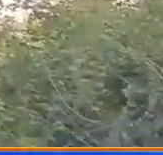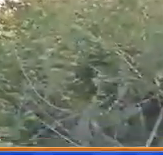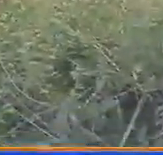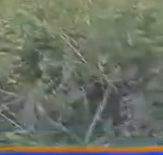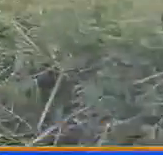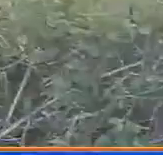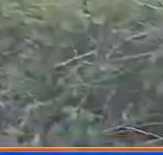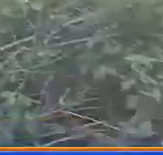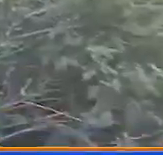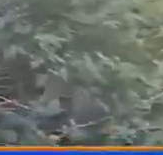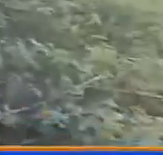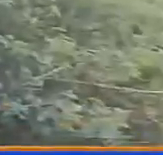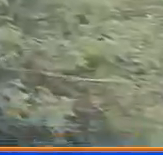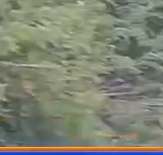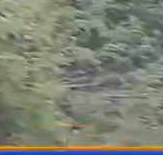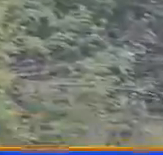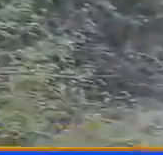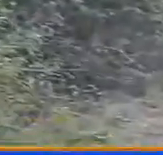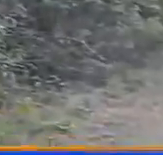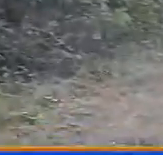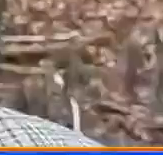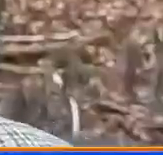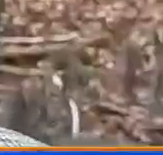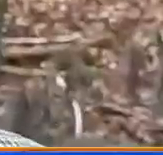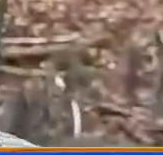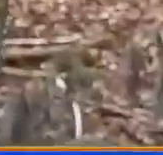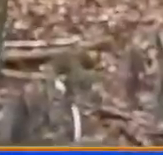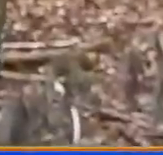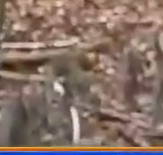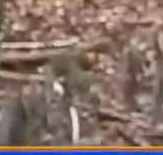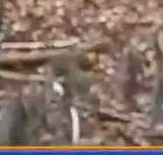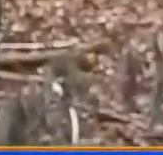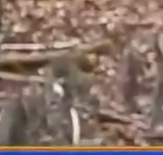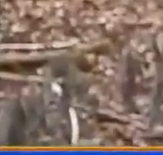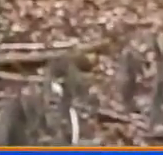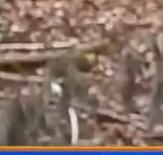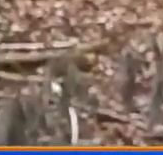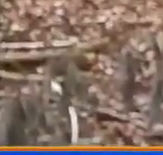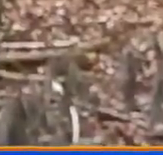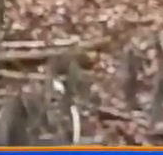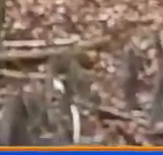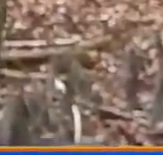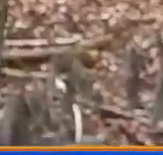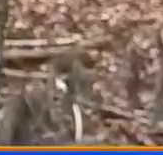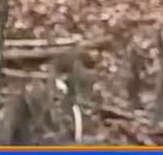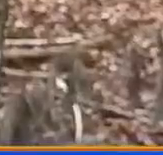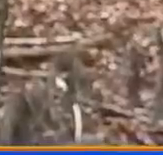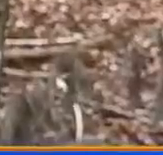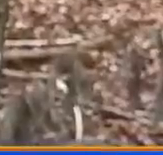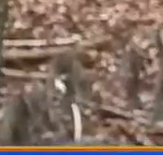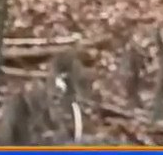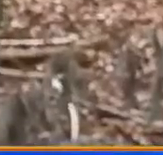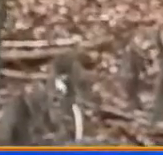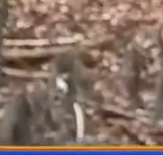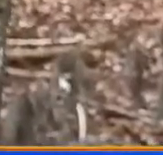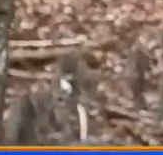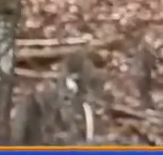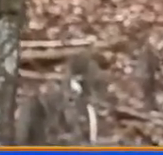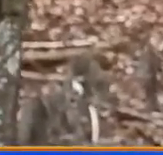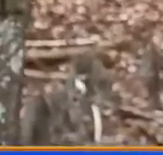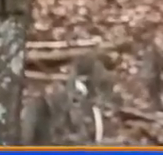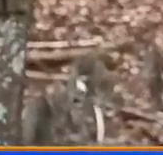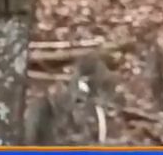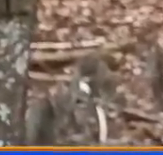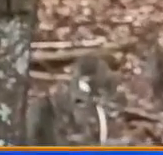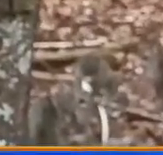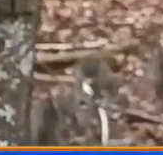Tunawasi watusaidia, watutoe wafu sinapanda kwa hii miti. Sinakata yote, sinaanza kukula, ni kukula sinakula. Kila siku